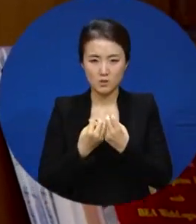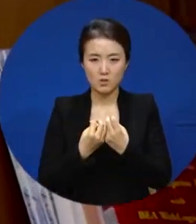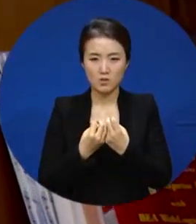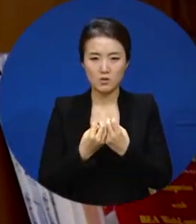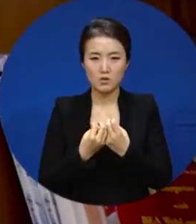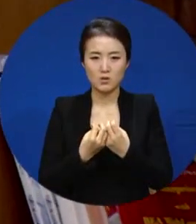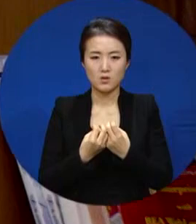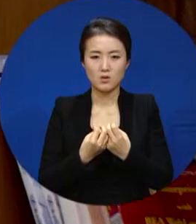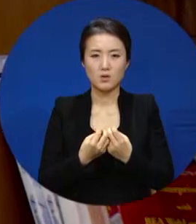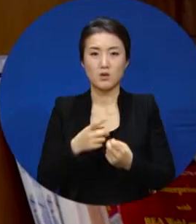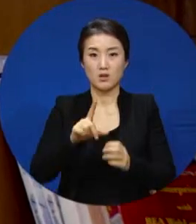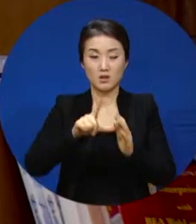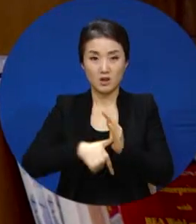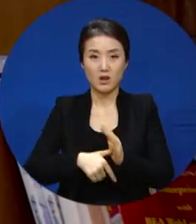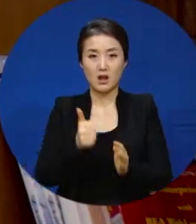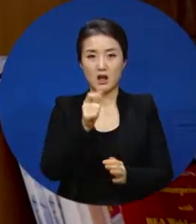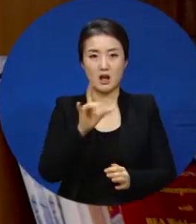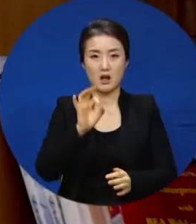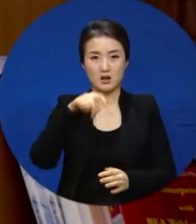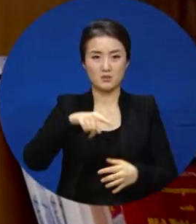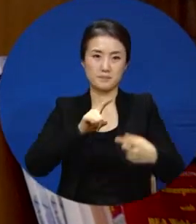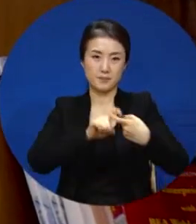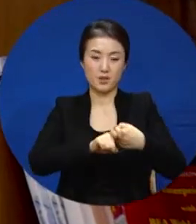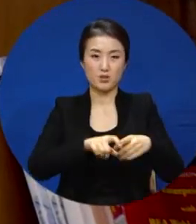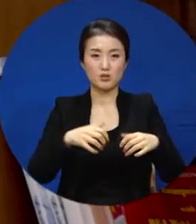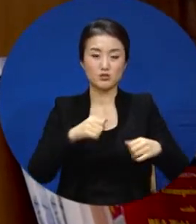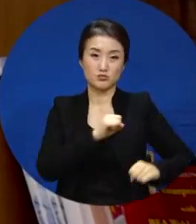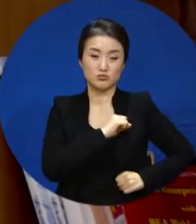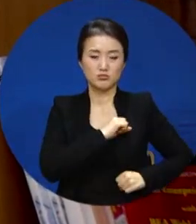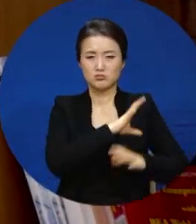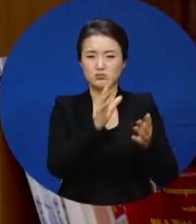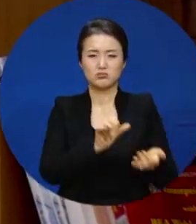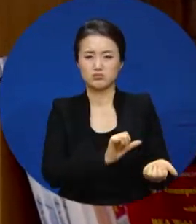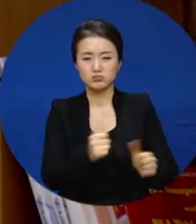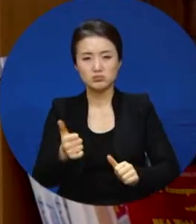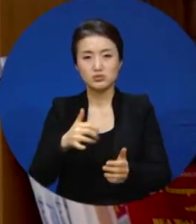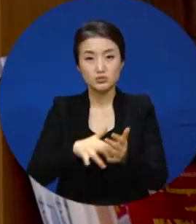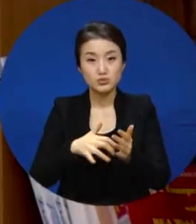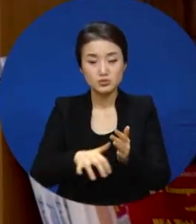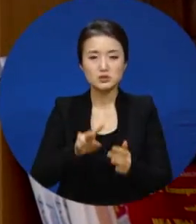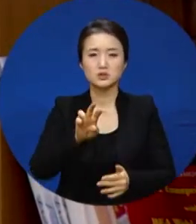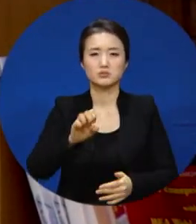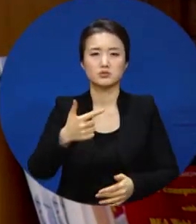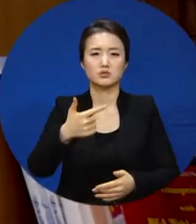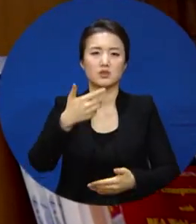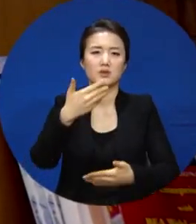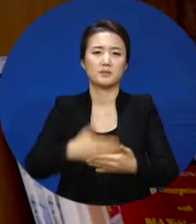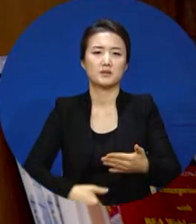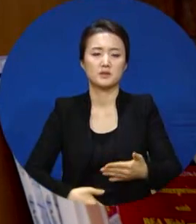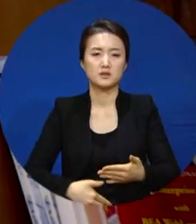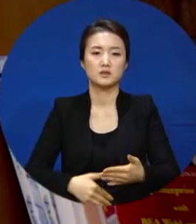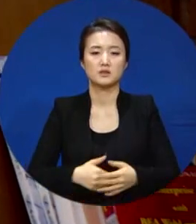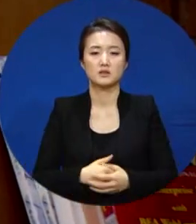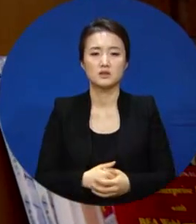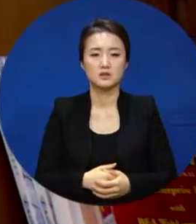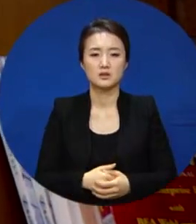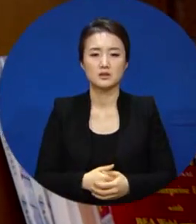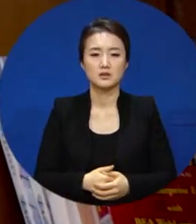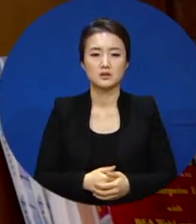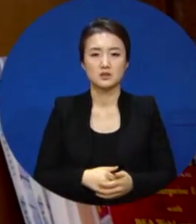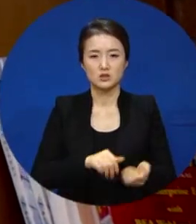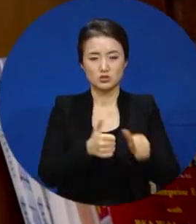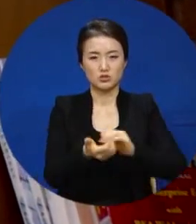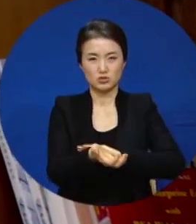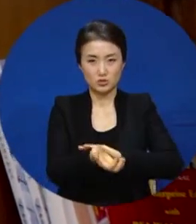수십만의 군대 는 다 죽어버리고 26명 밖에 없었어요 근데 죽기 직전에 항우에 옛날 부하가